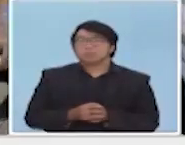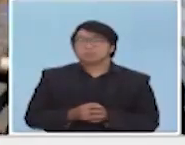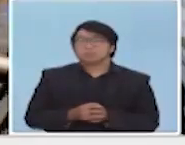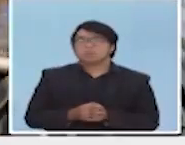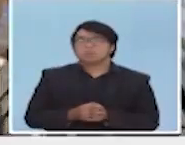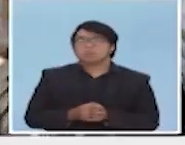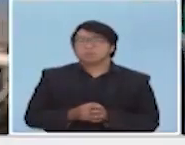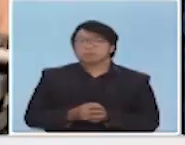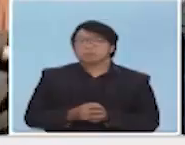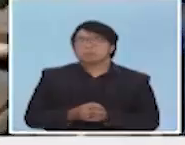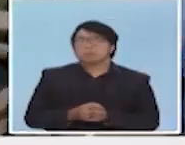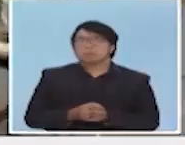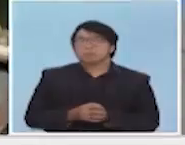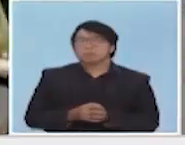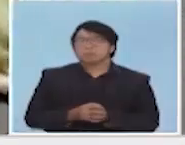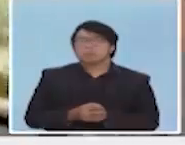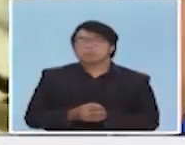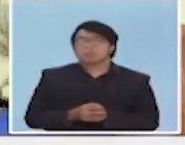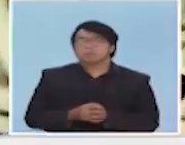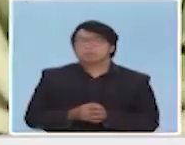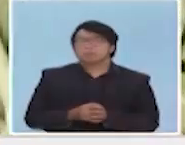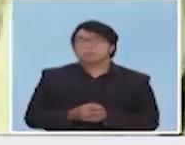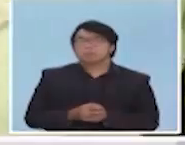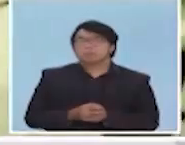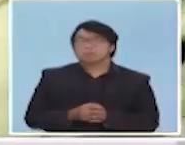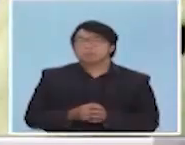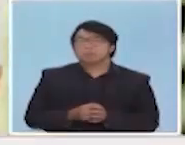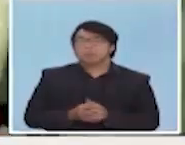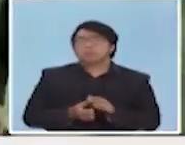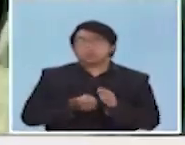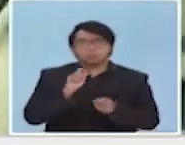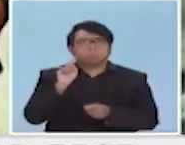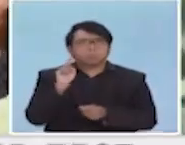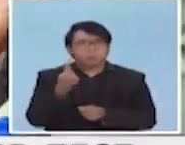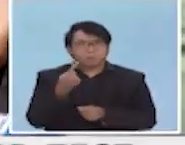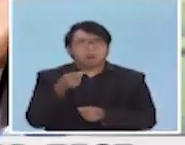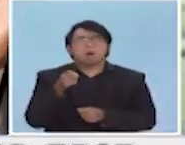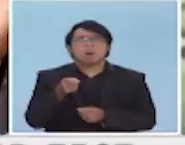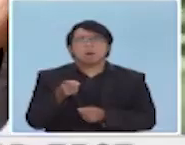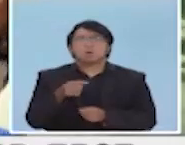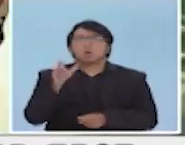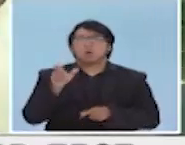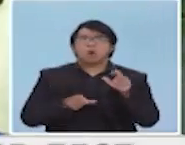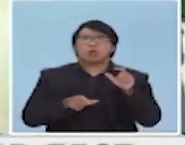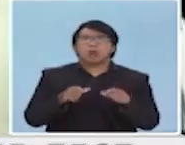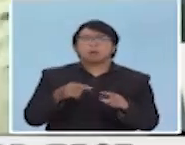seorang rekannya mereka ada di pasar. Menurut informasi yang beredar, korban-korban ini yang